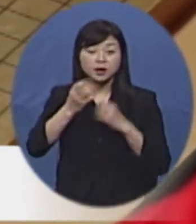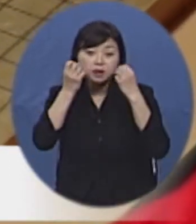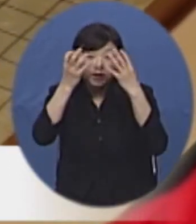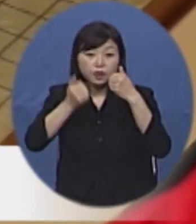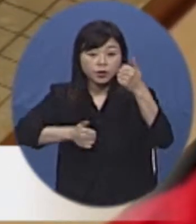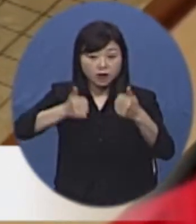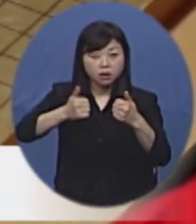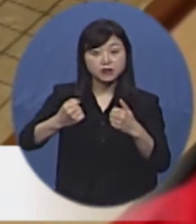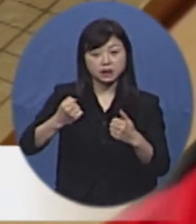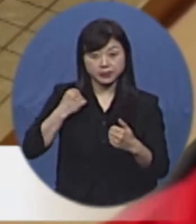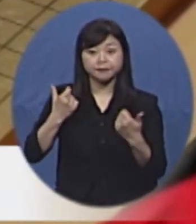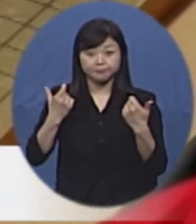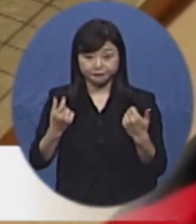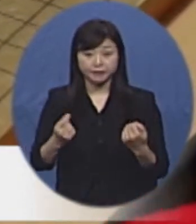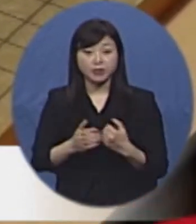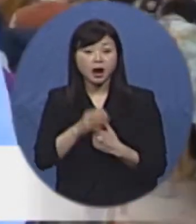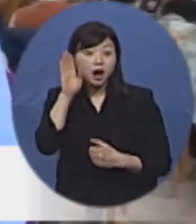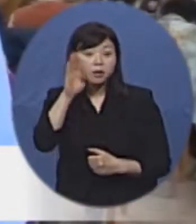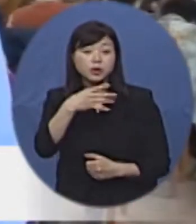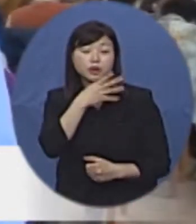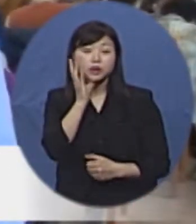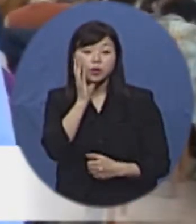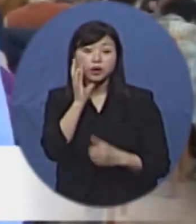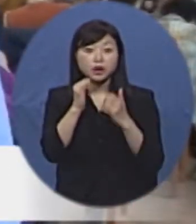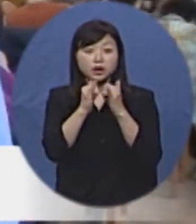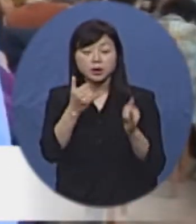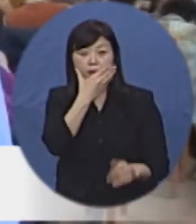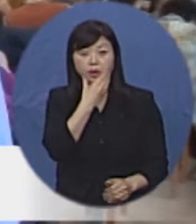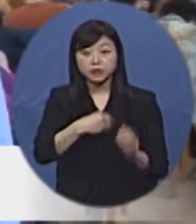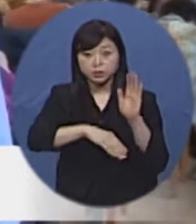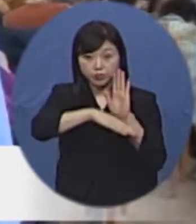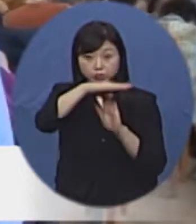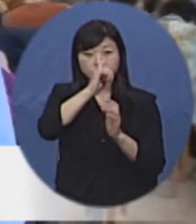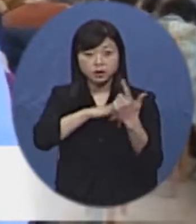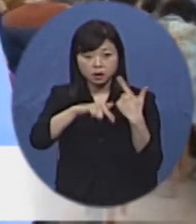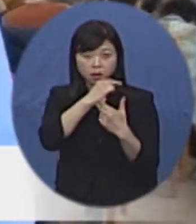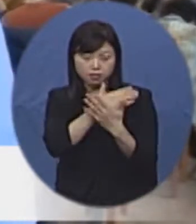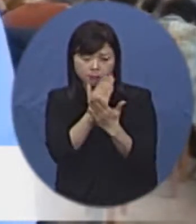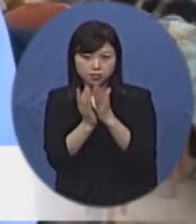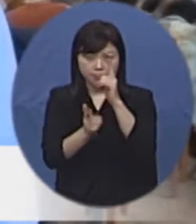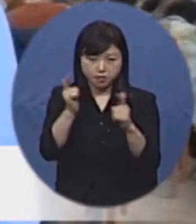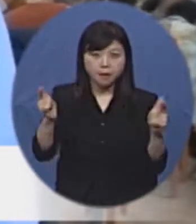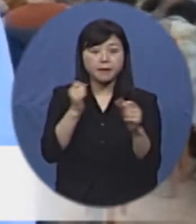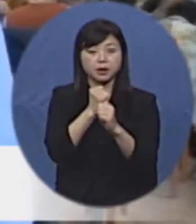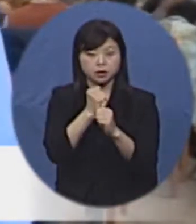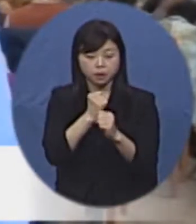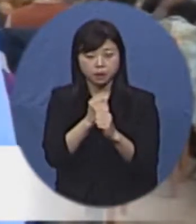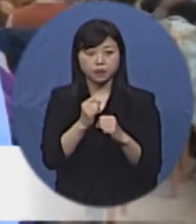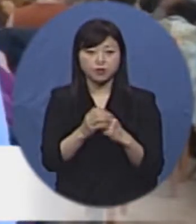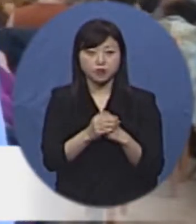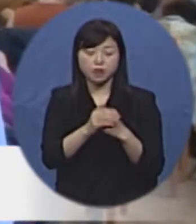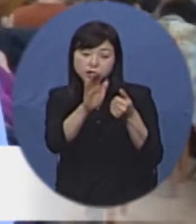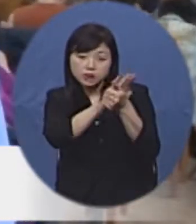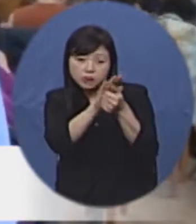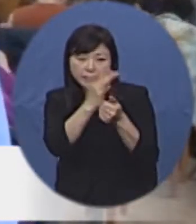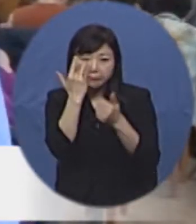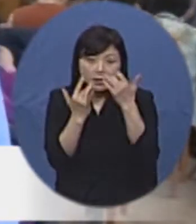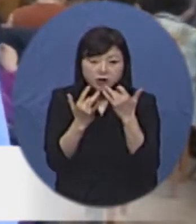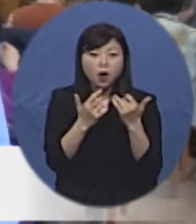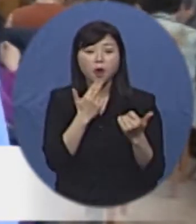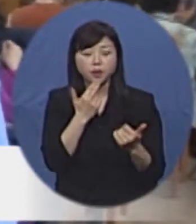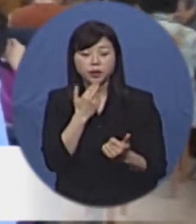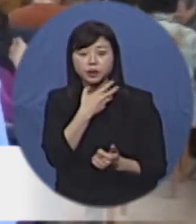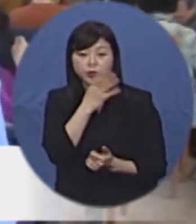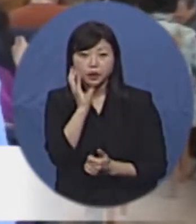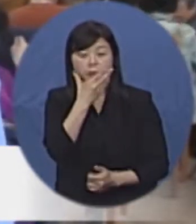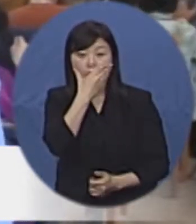경쟁력입니다. 앞으로 노인복지 프로그램을 좀 더 다양화하고 또 사각지대가 없는